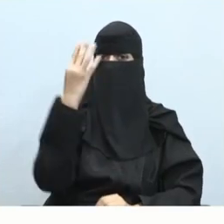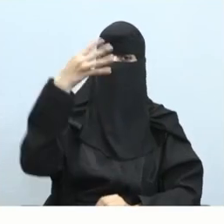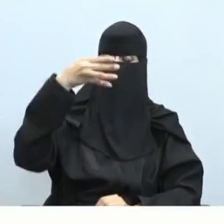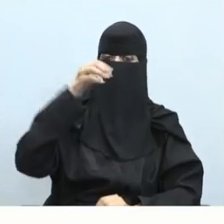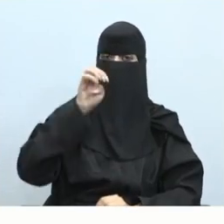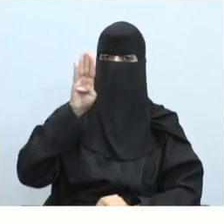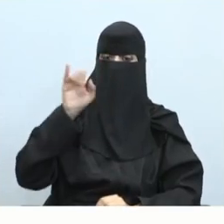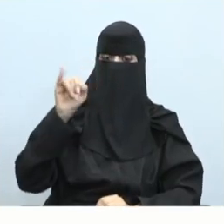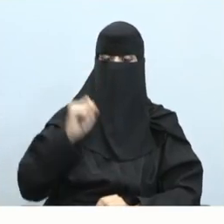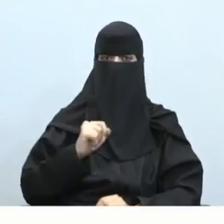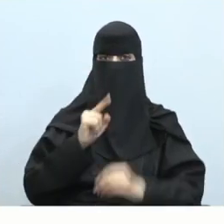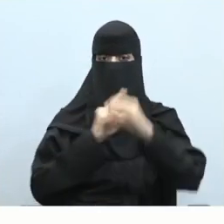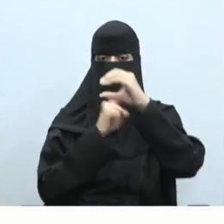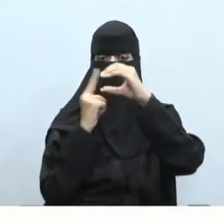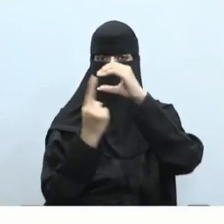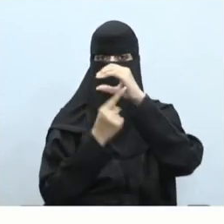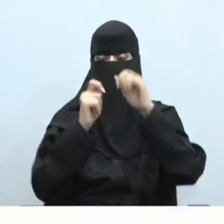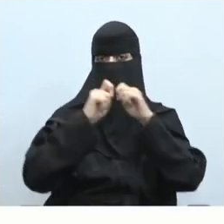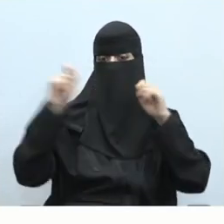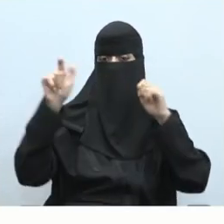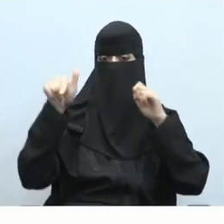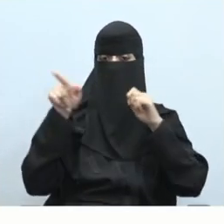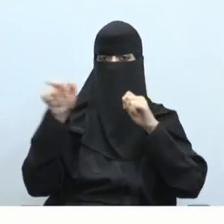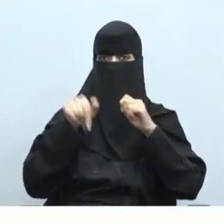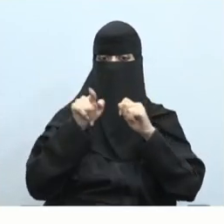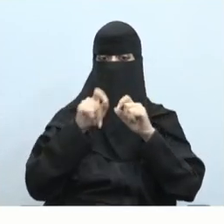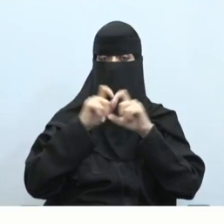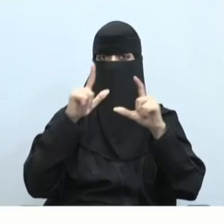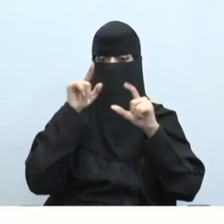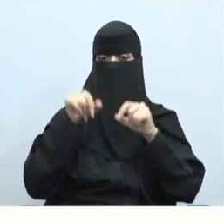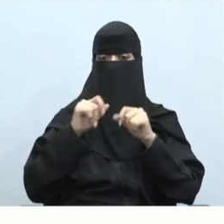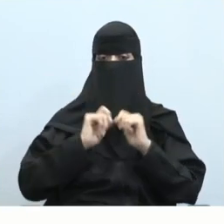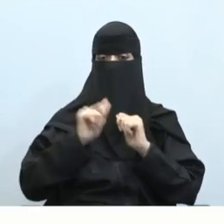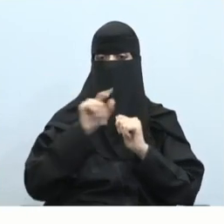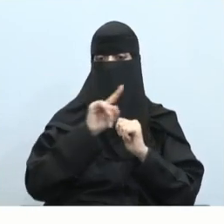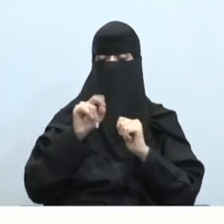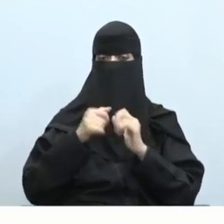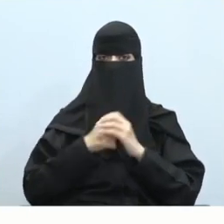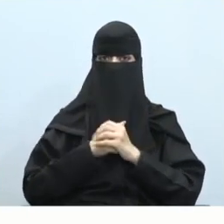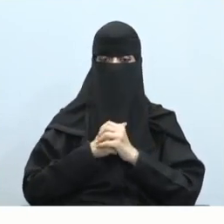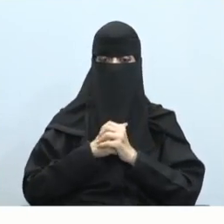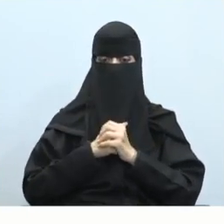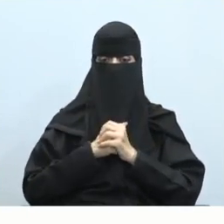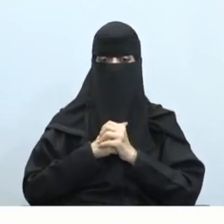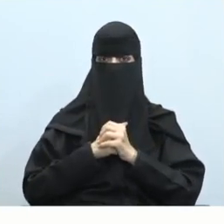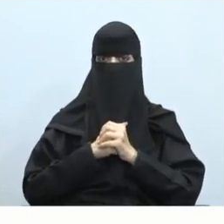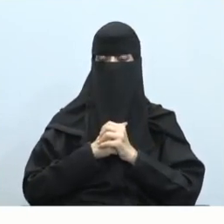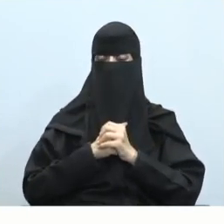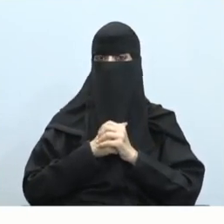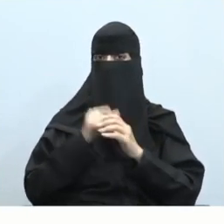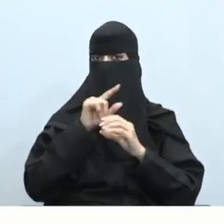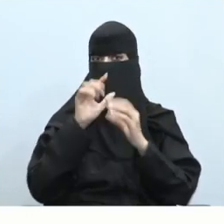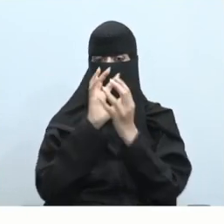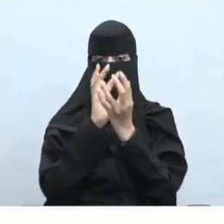الاستوائي اطول من القطر القطبي وهذا دليل على عدم ماذا